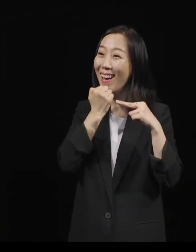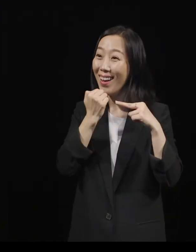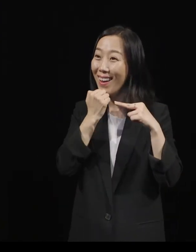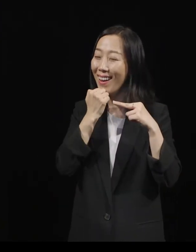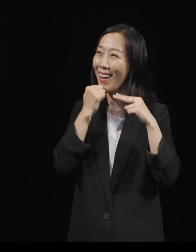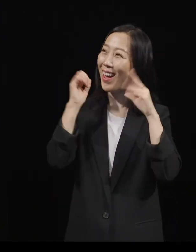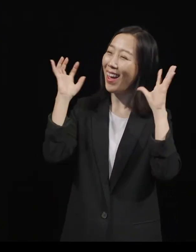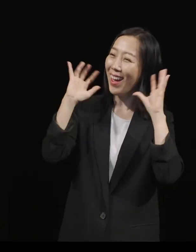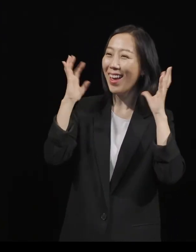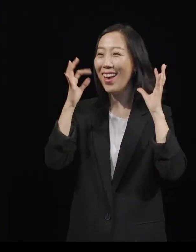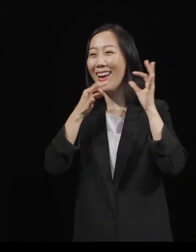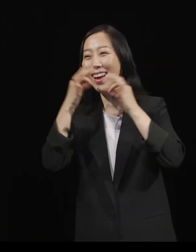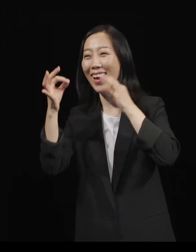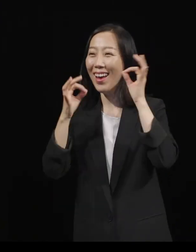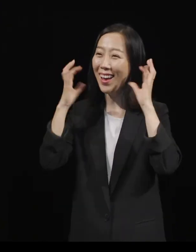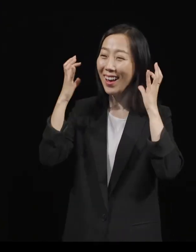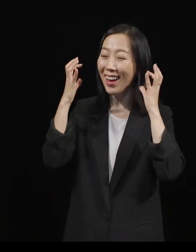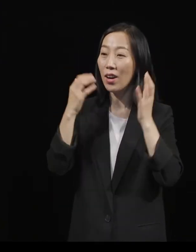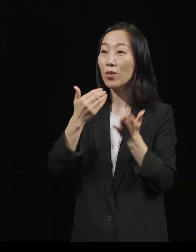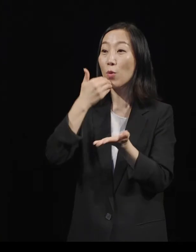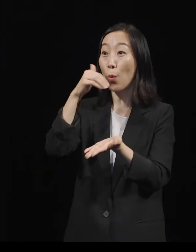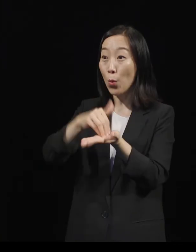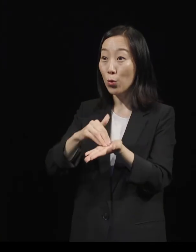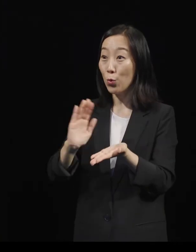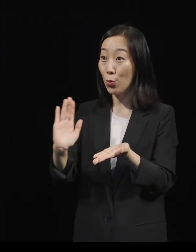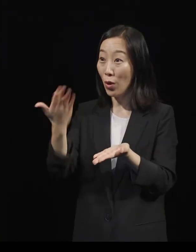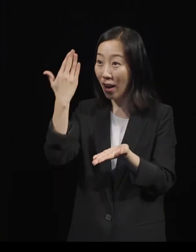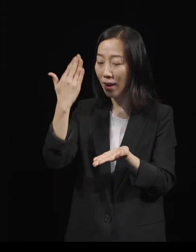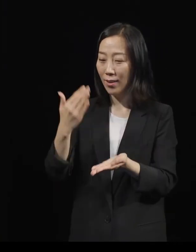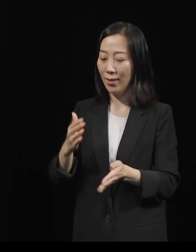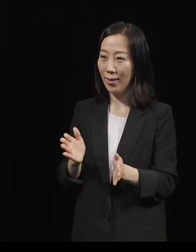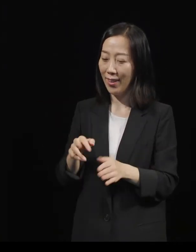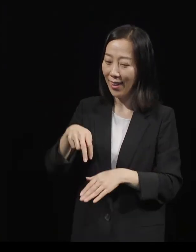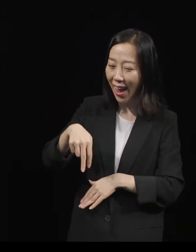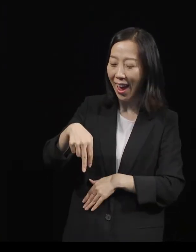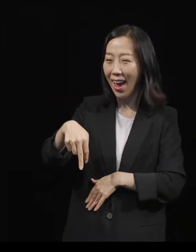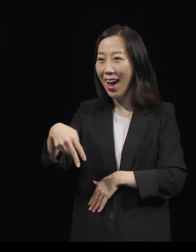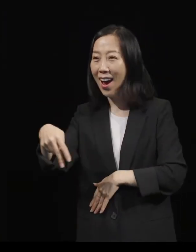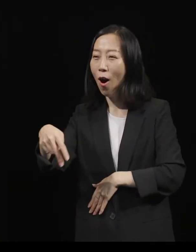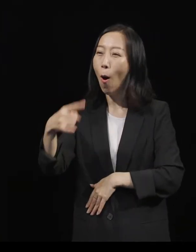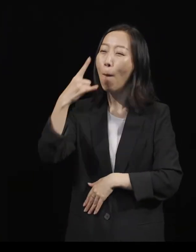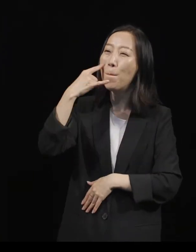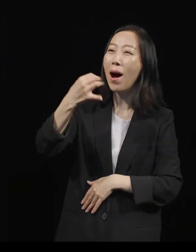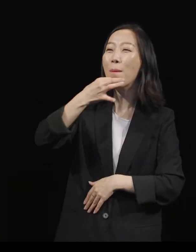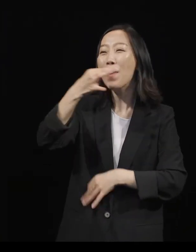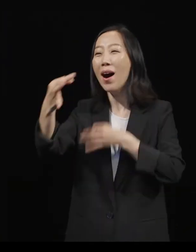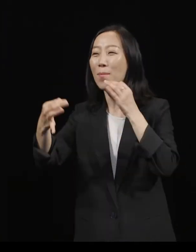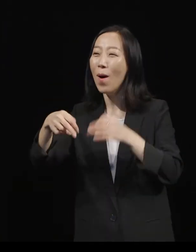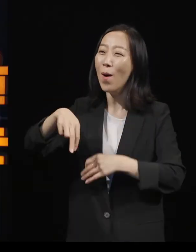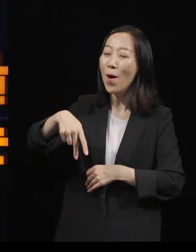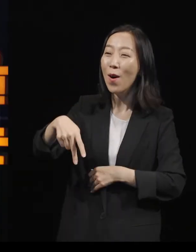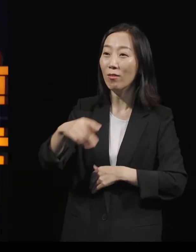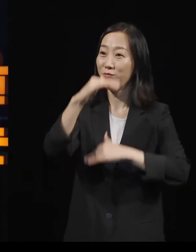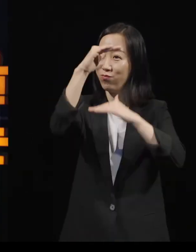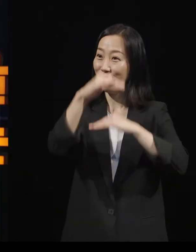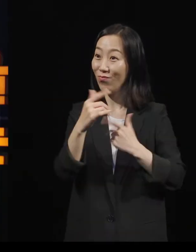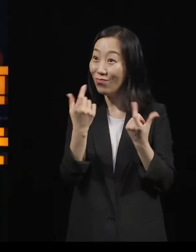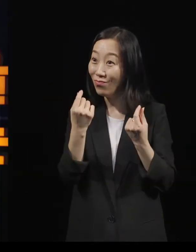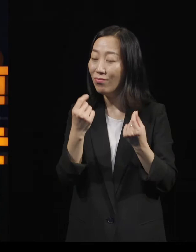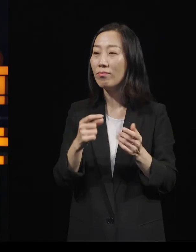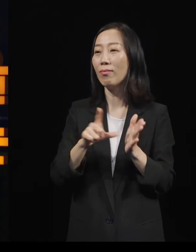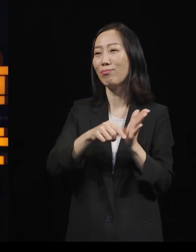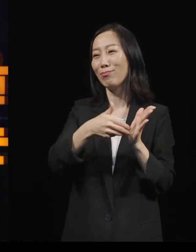하고요. 그리고 돌쯤 지나면 아장아장 걸으며 엄마라고 얘기하기도 합니다. 그리고